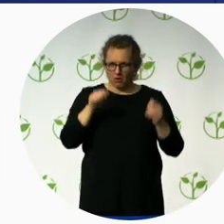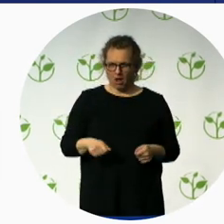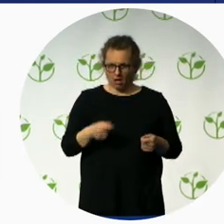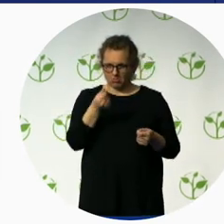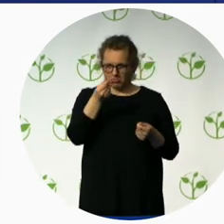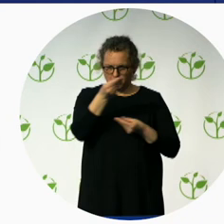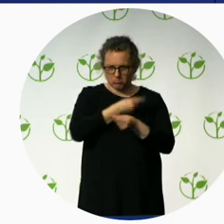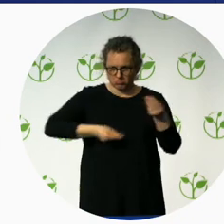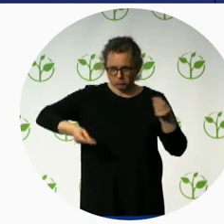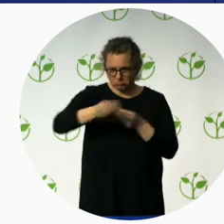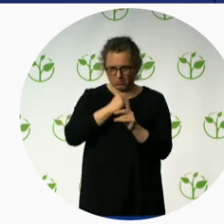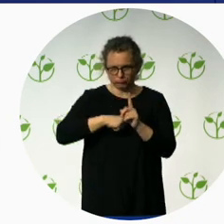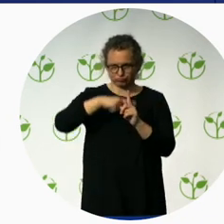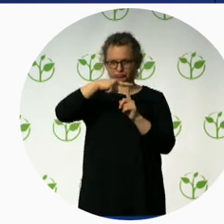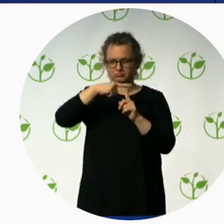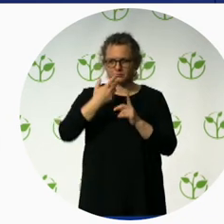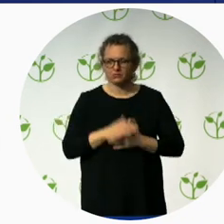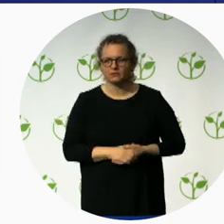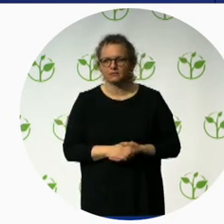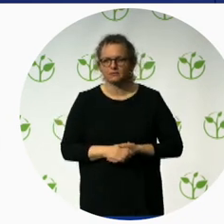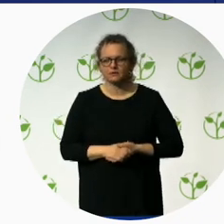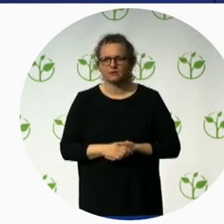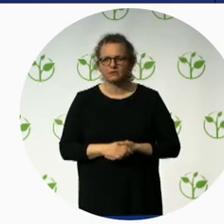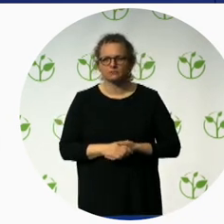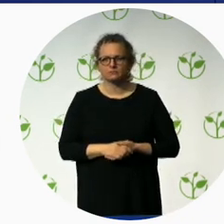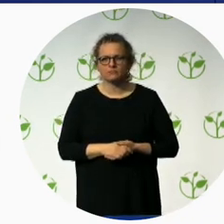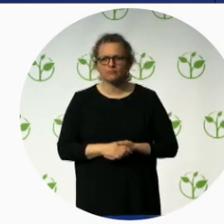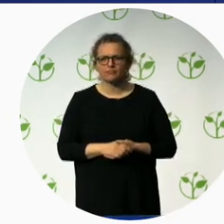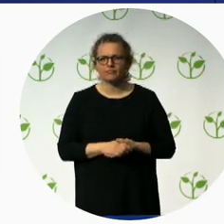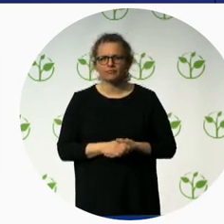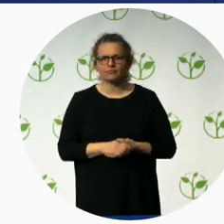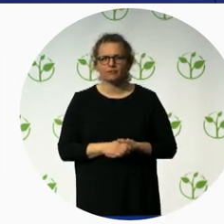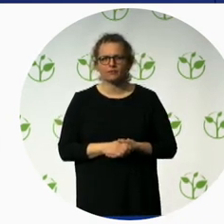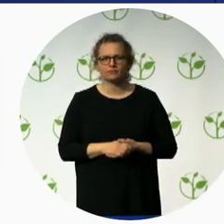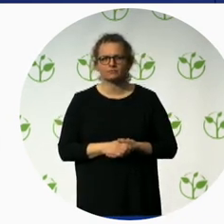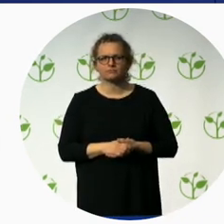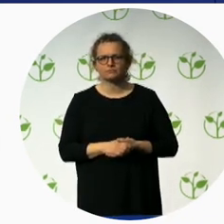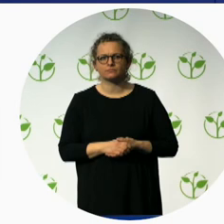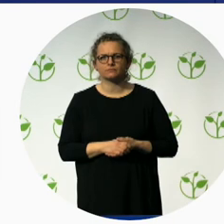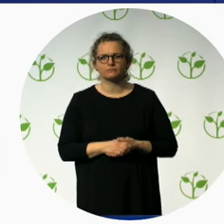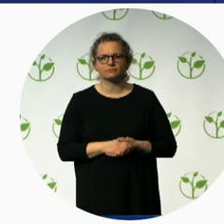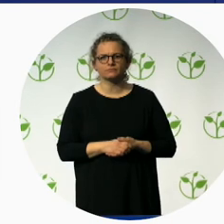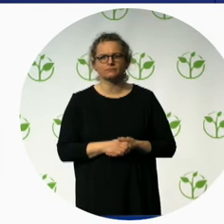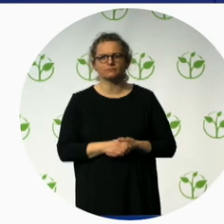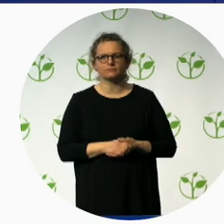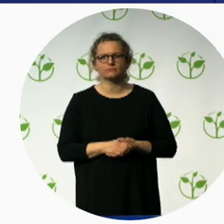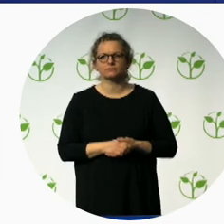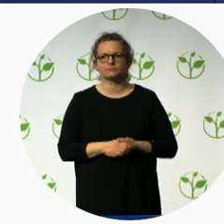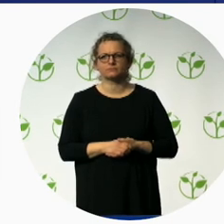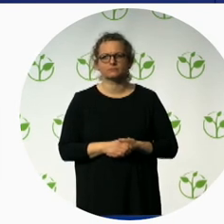Często jednak brakuje impulsu kogoś, kto